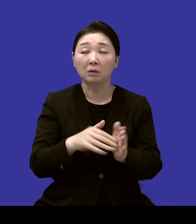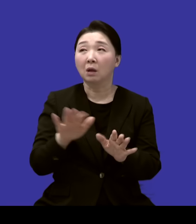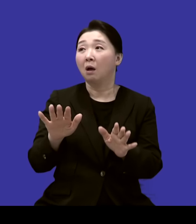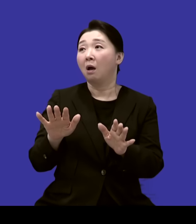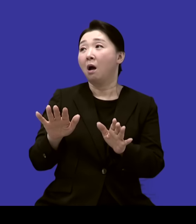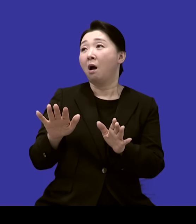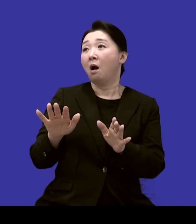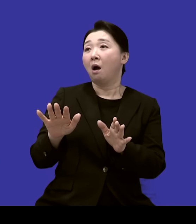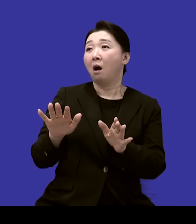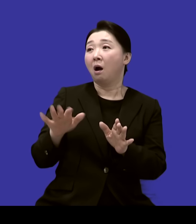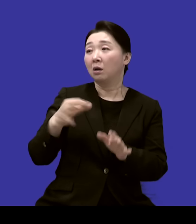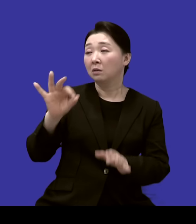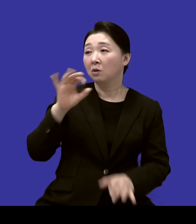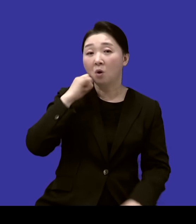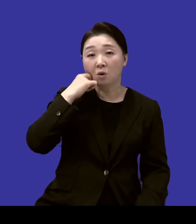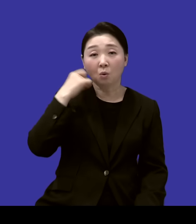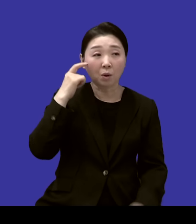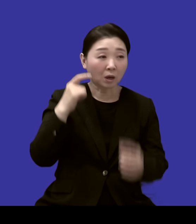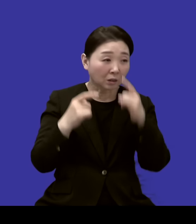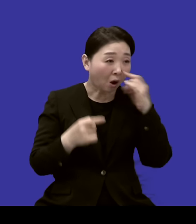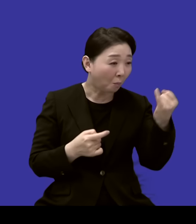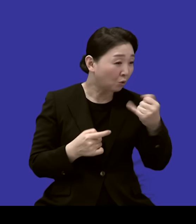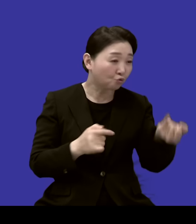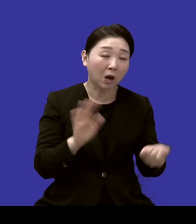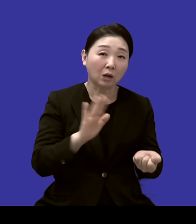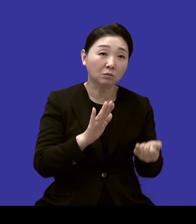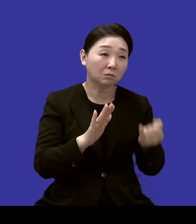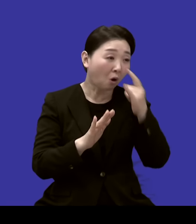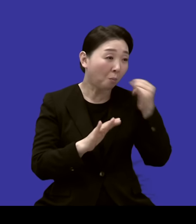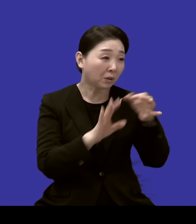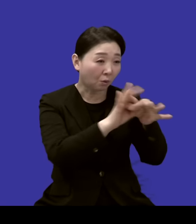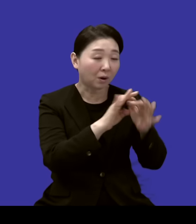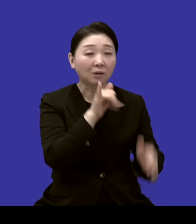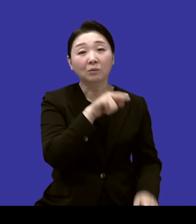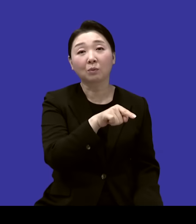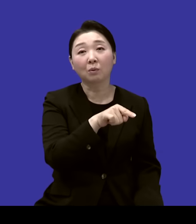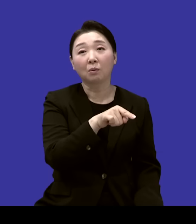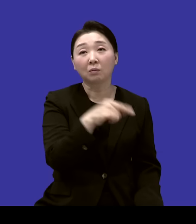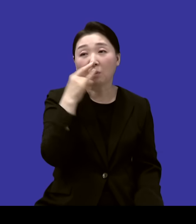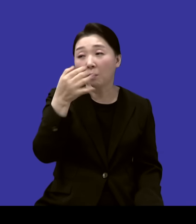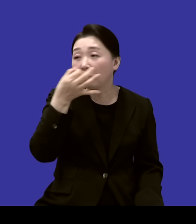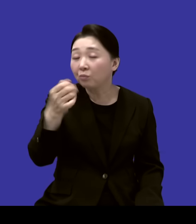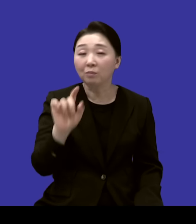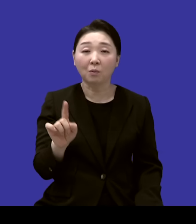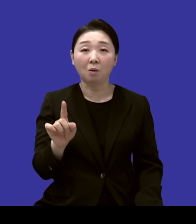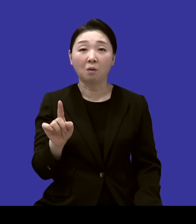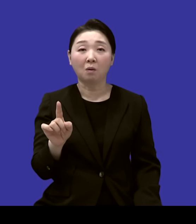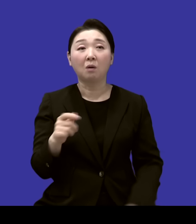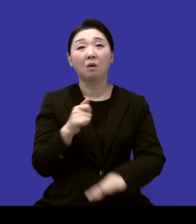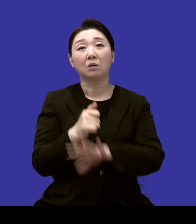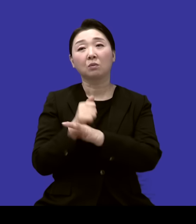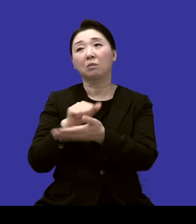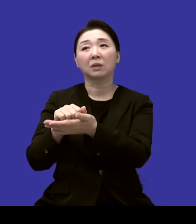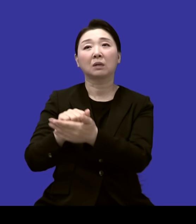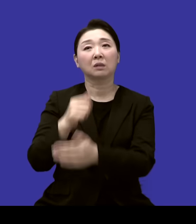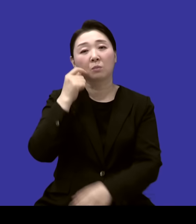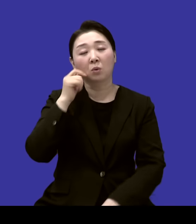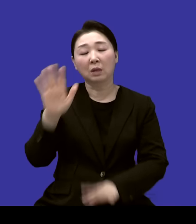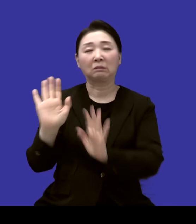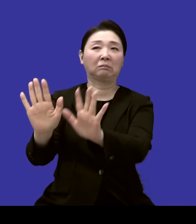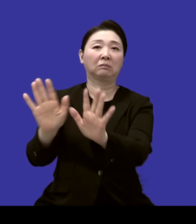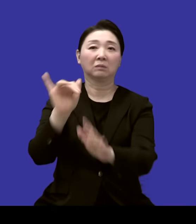거예요. 어렵지. 왜냐하면 어머니가 돌아가신 것도 아니고 그렇죠. 지금 어머니랑 연락도 되는데 그렇죠. 엄마라고 부르라고 하니까 받아들이지를 못해서 제가 막